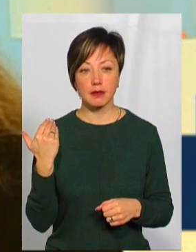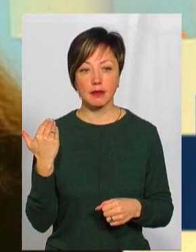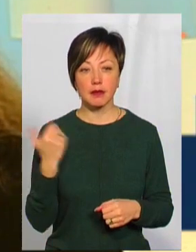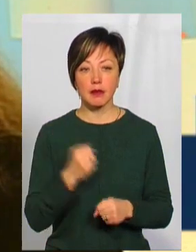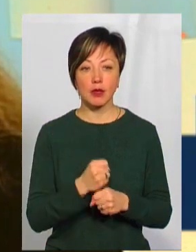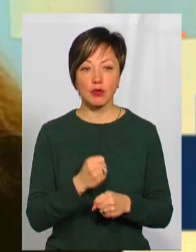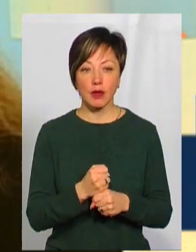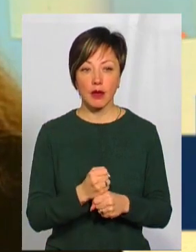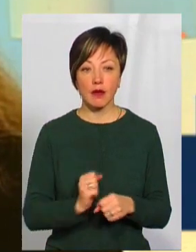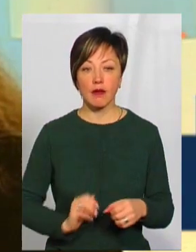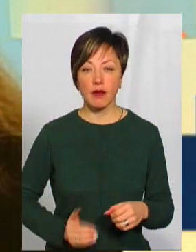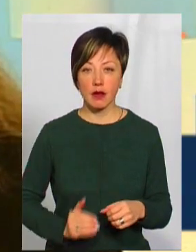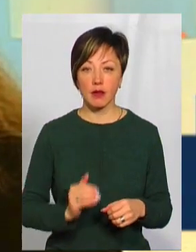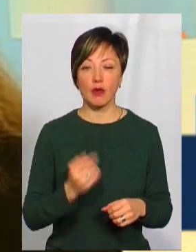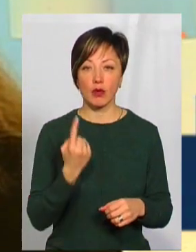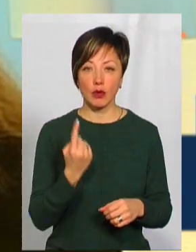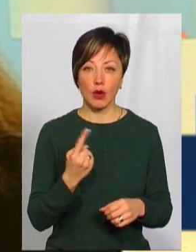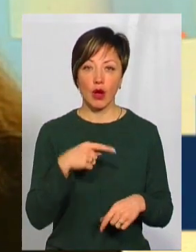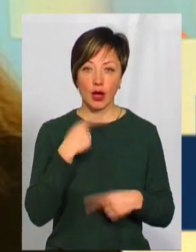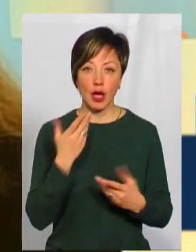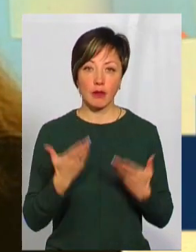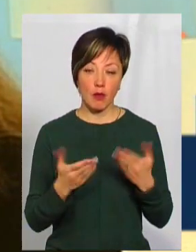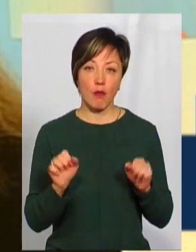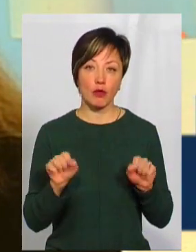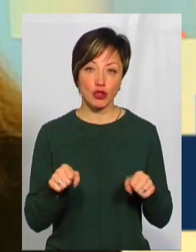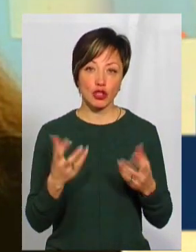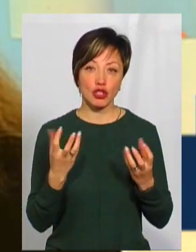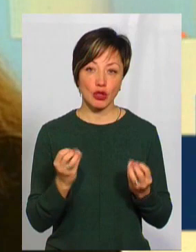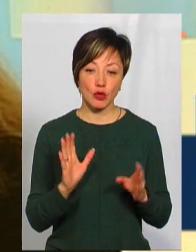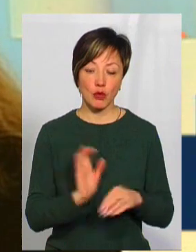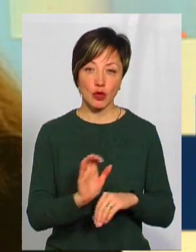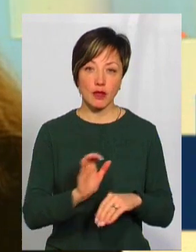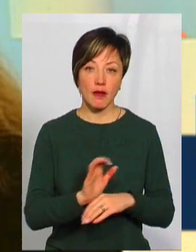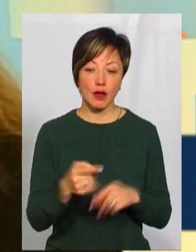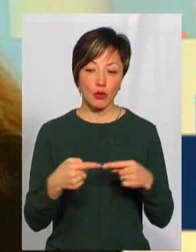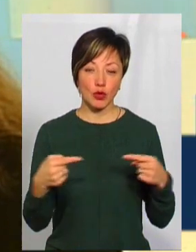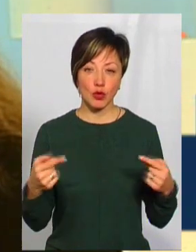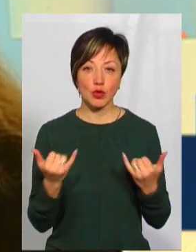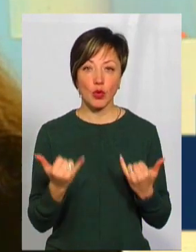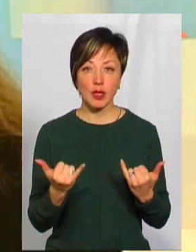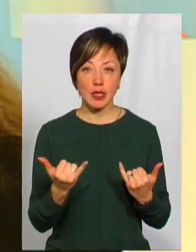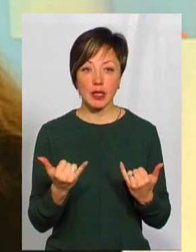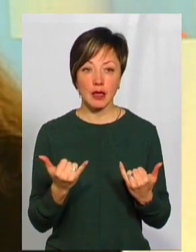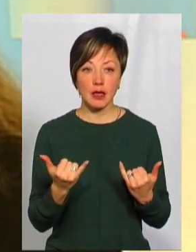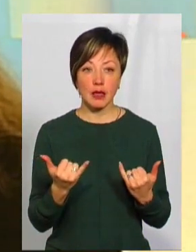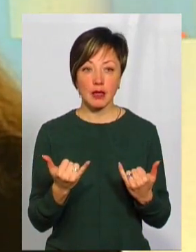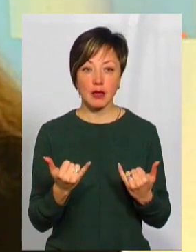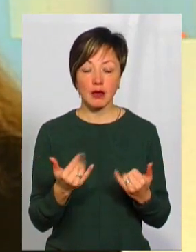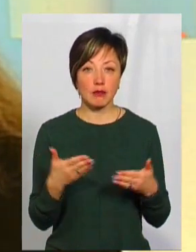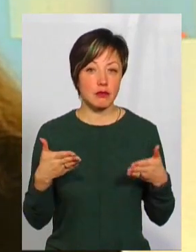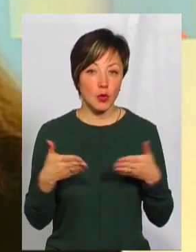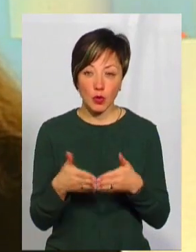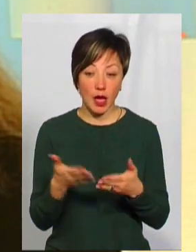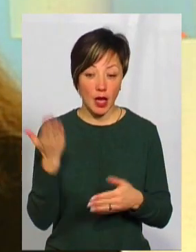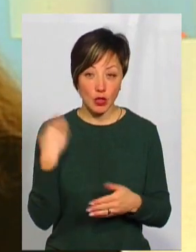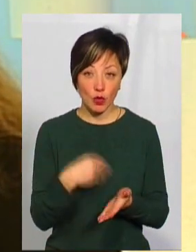ми працювали фірмою «Імаго», вони теж кажуть, що якби можливо ще будуть поставляти нам продукцію. Сьогодні ми зайшли настільки в глибокий кут, що